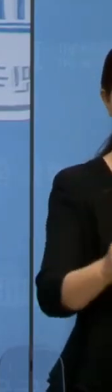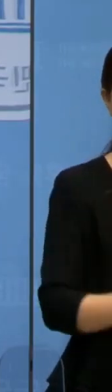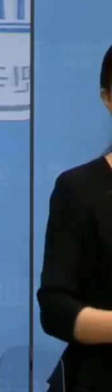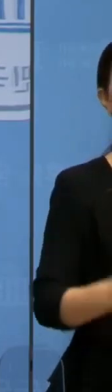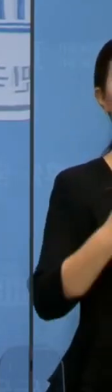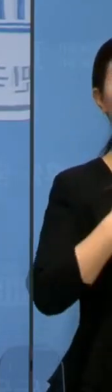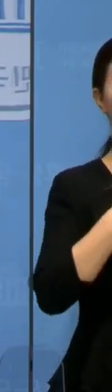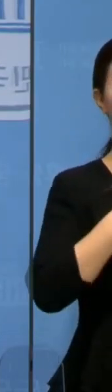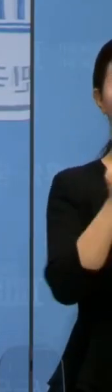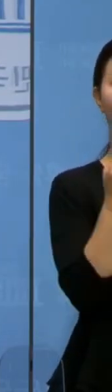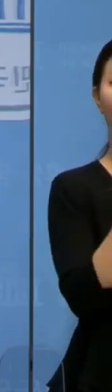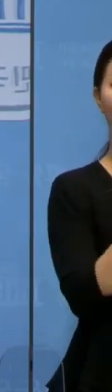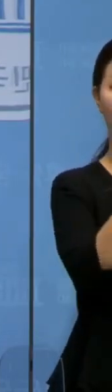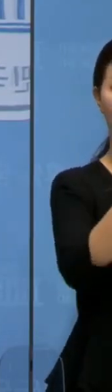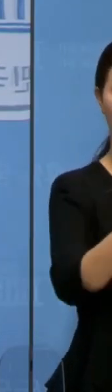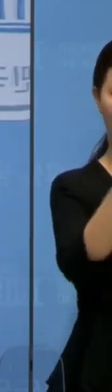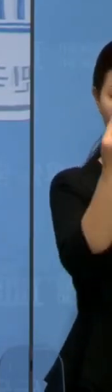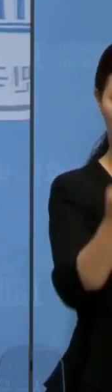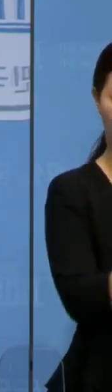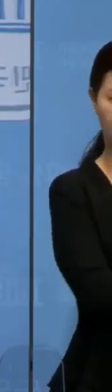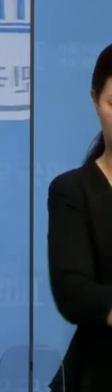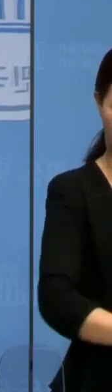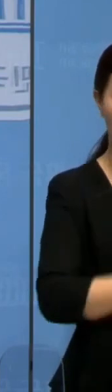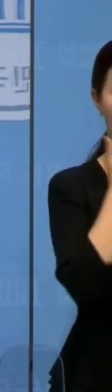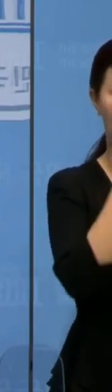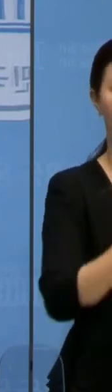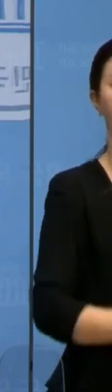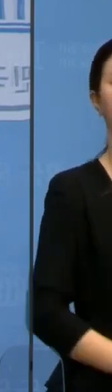홍영표가 가장 잘할 수 있습니다.